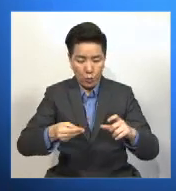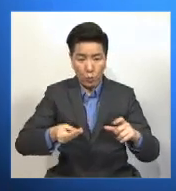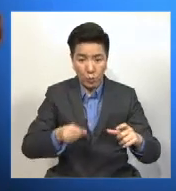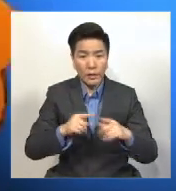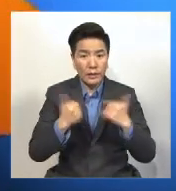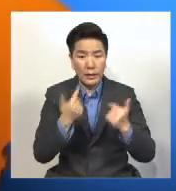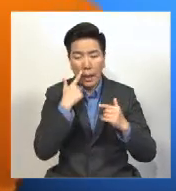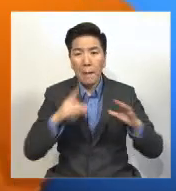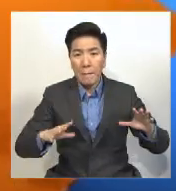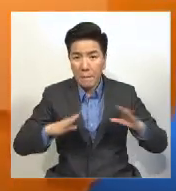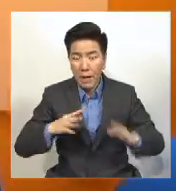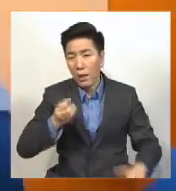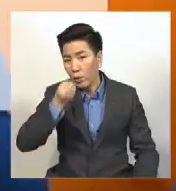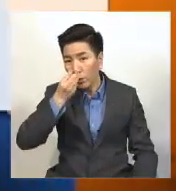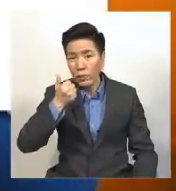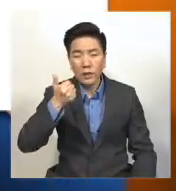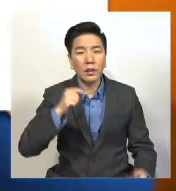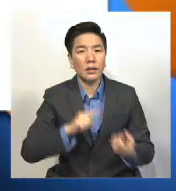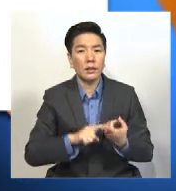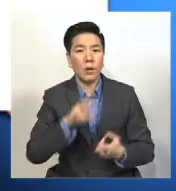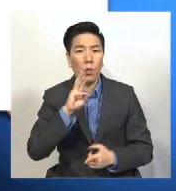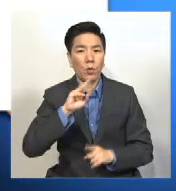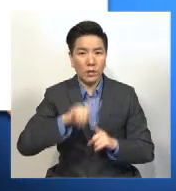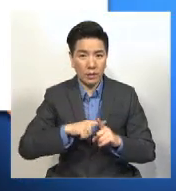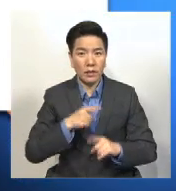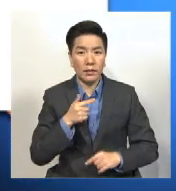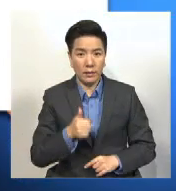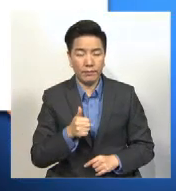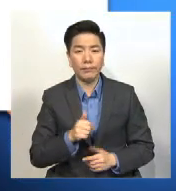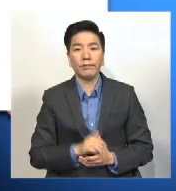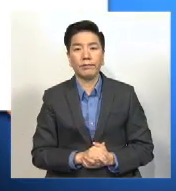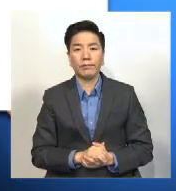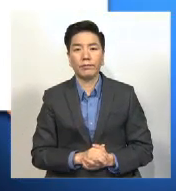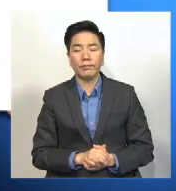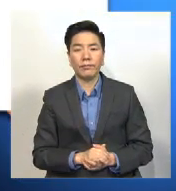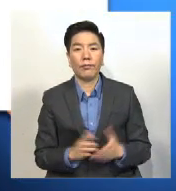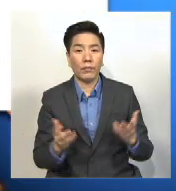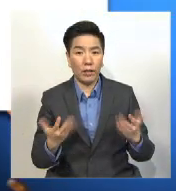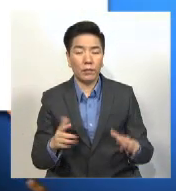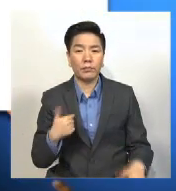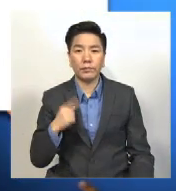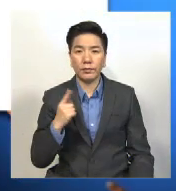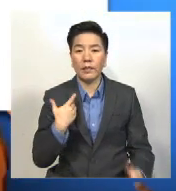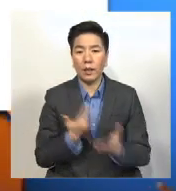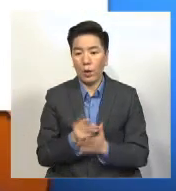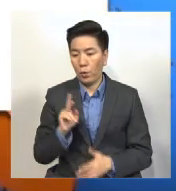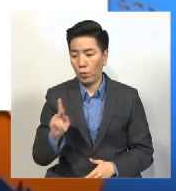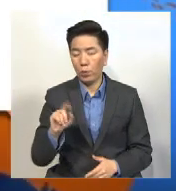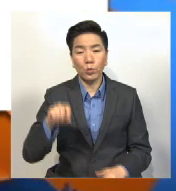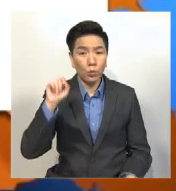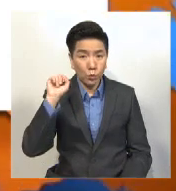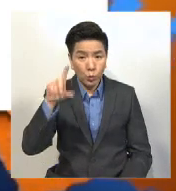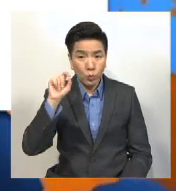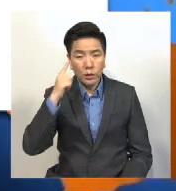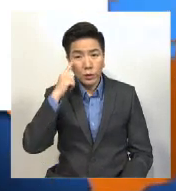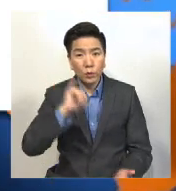าใช้พักชำระดอกเบี้ยเป็นเวลาไม่เกิน6เดือนนอกจากนี้ก็จะมีให้สินเชื่อฉุกเฉินนะคะ